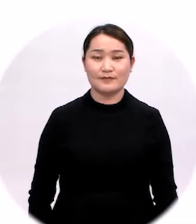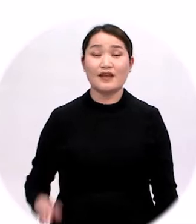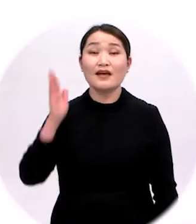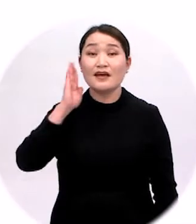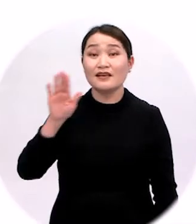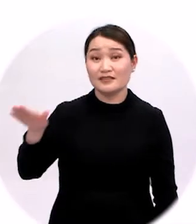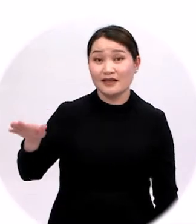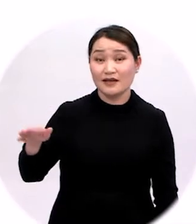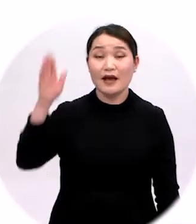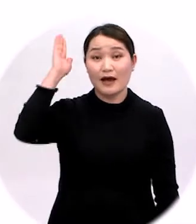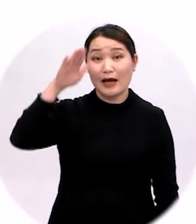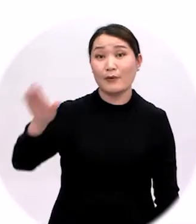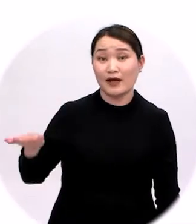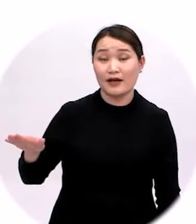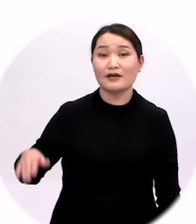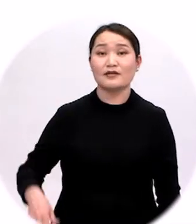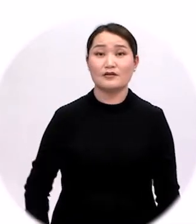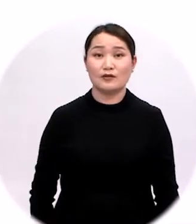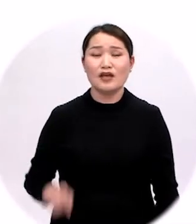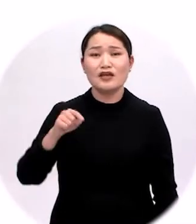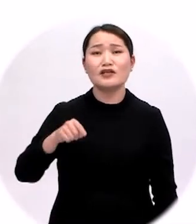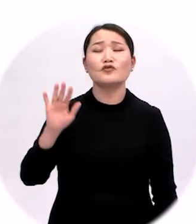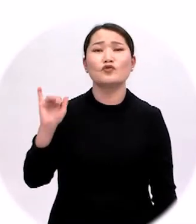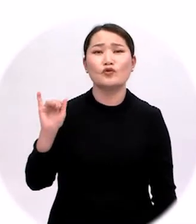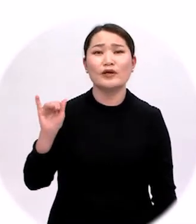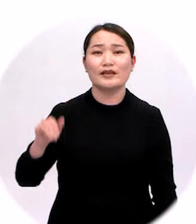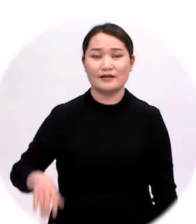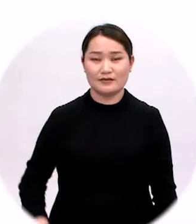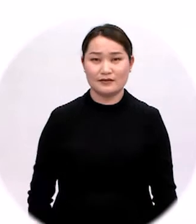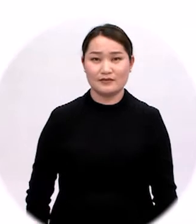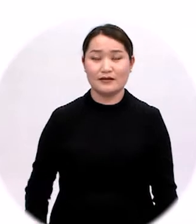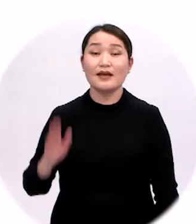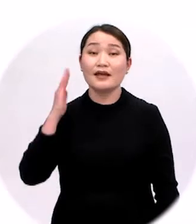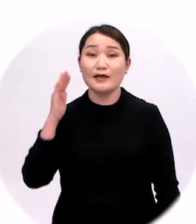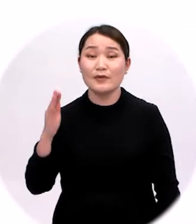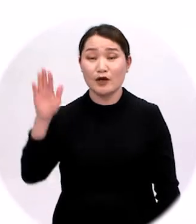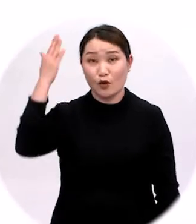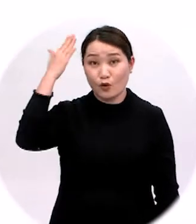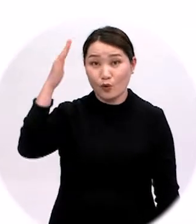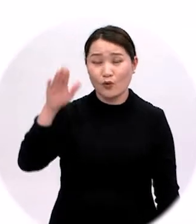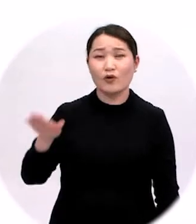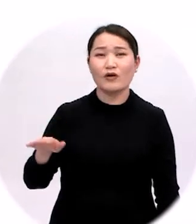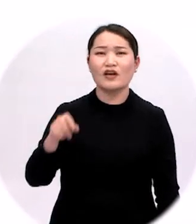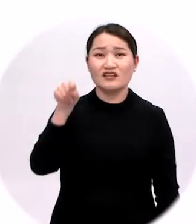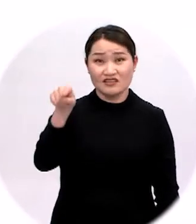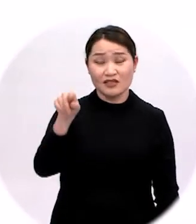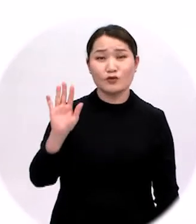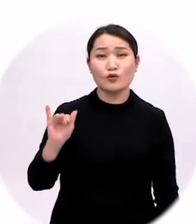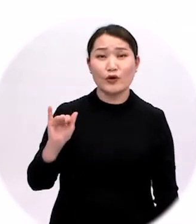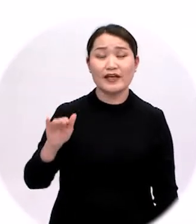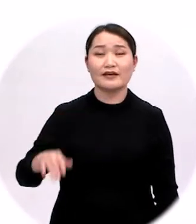Ээжээ, аваа, энэ юу вэ? Эмээ, өвөө, тэр юу вэ?